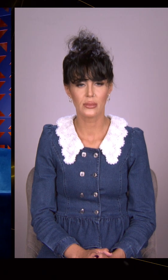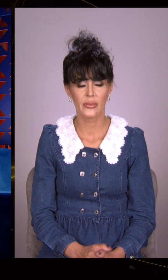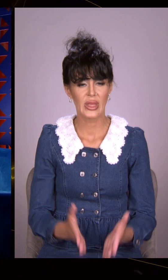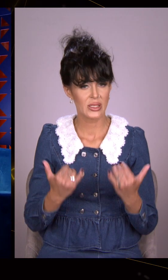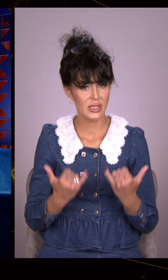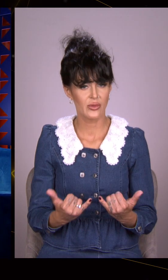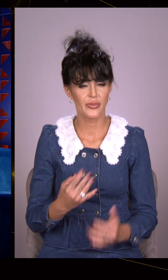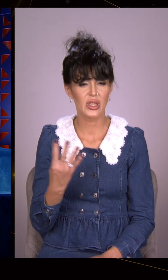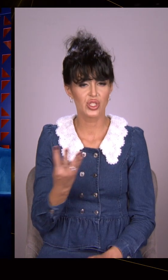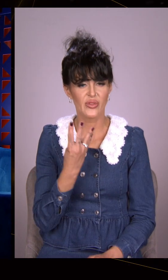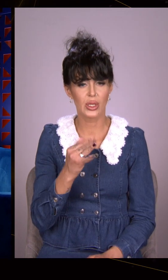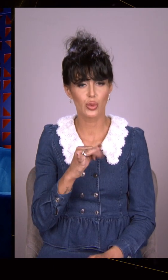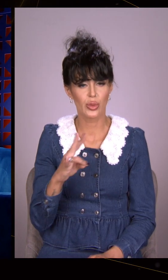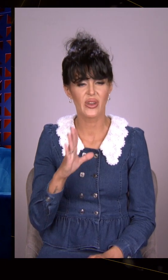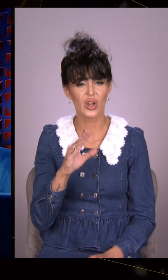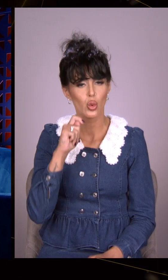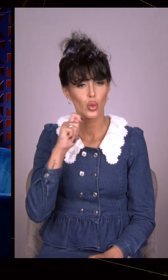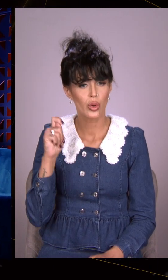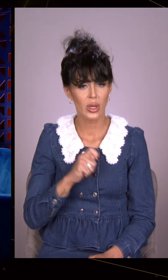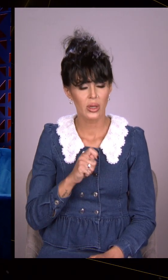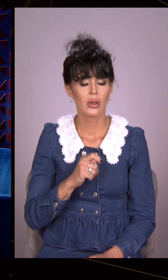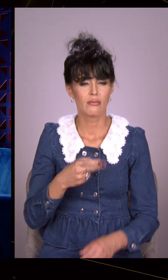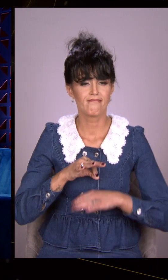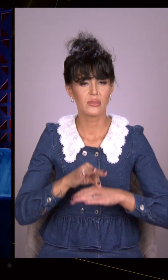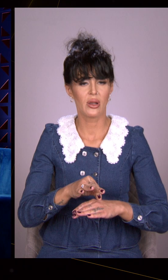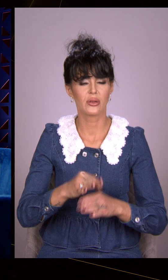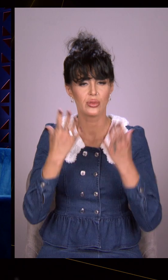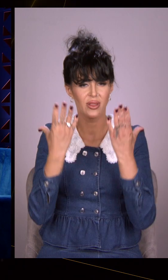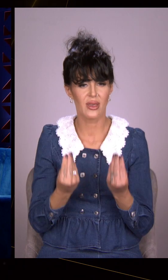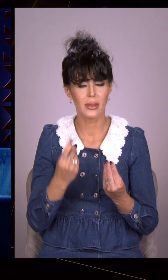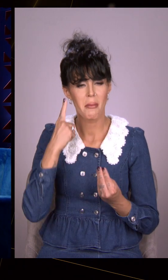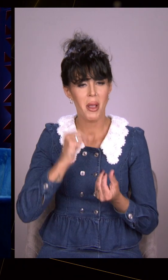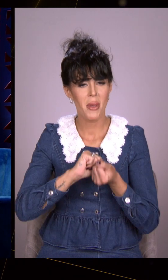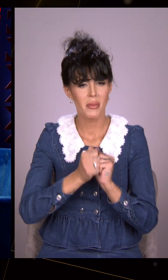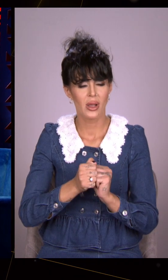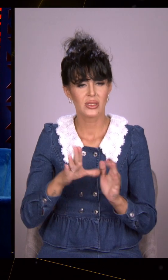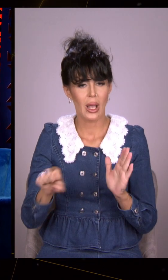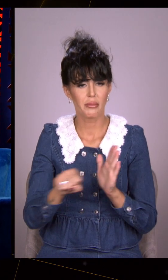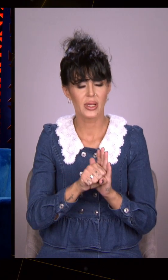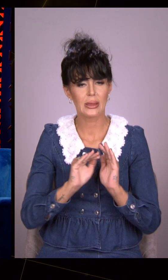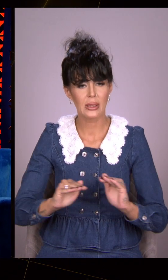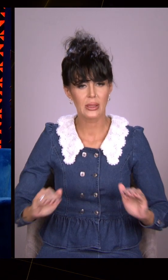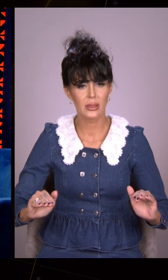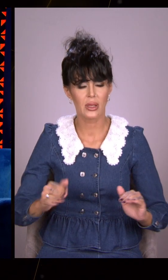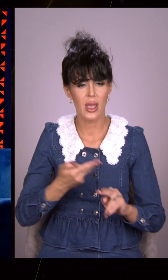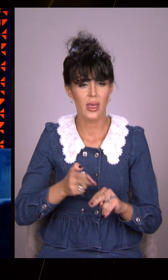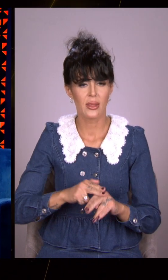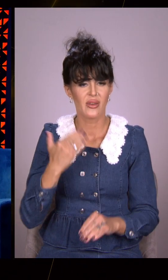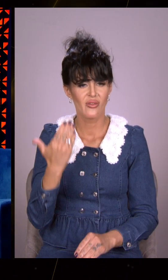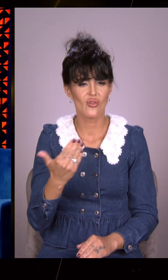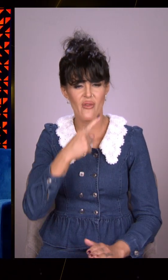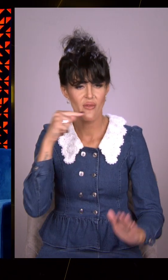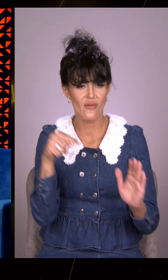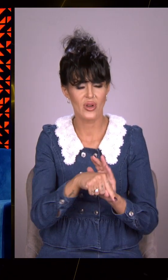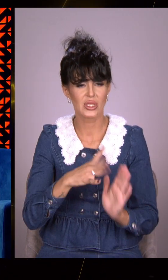Сьогодні, 4 червня, в Україні відзначають День вшанування пам'яті загиблих дітей внаслідок збройної агресії Російської